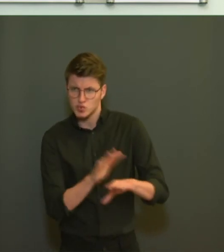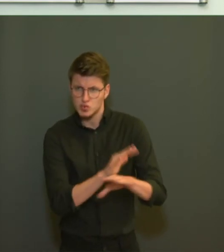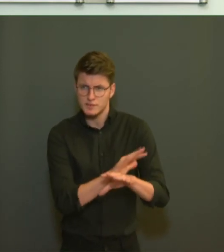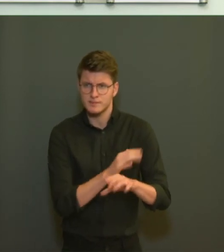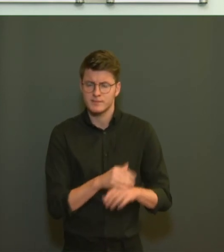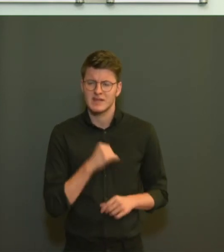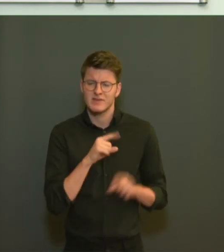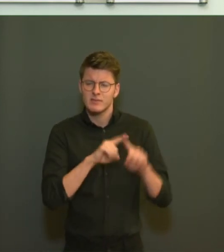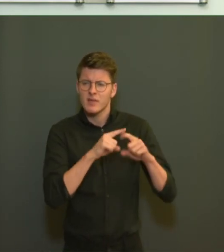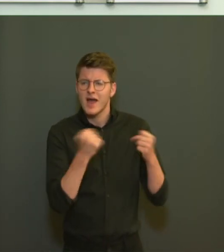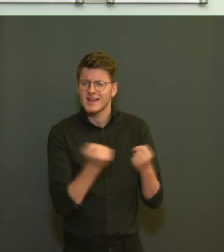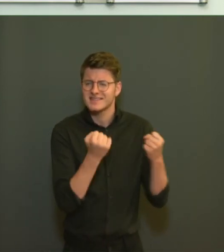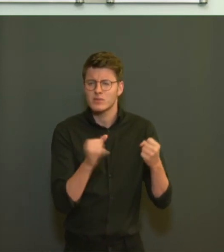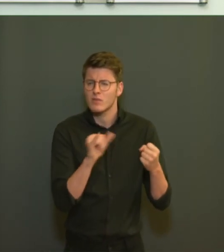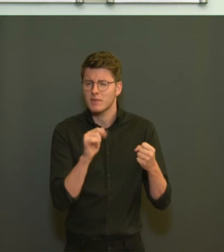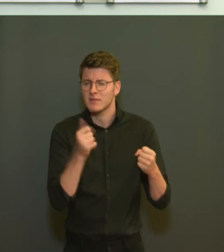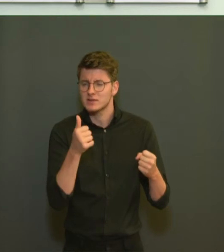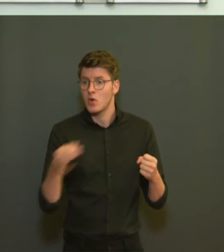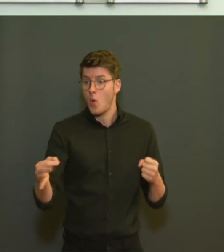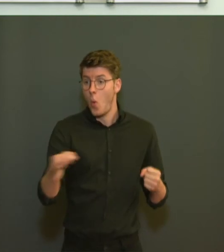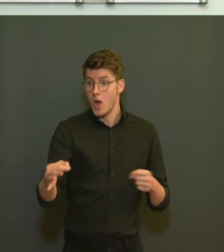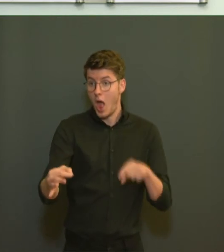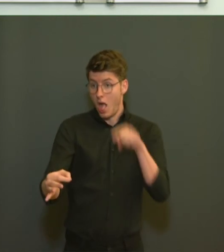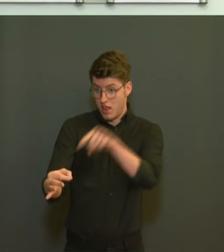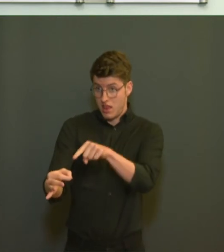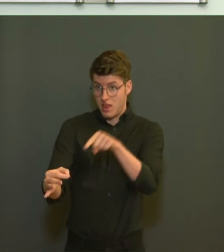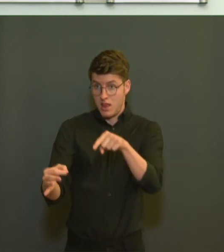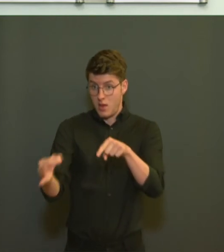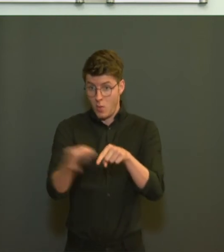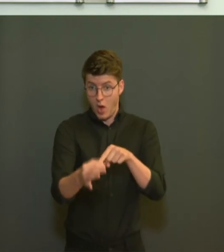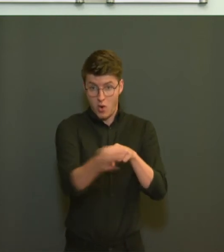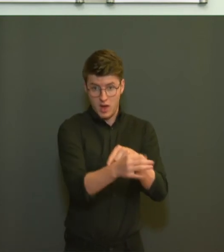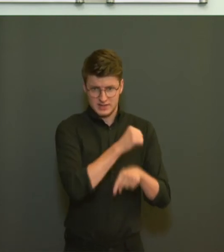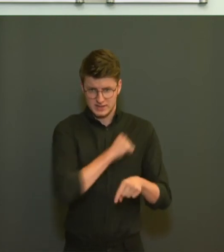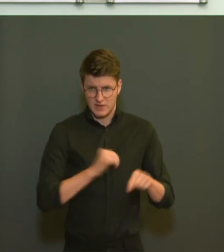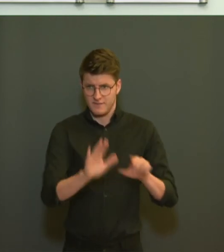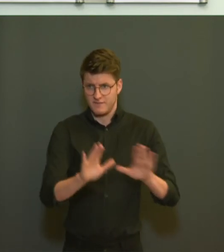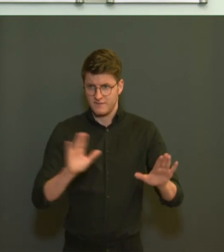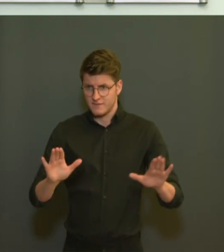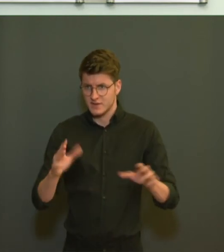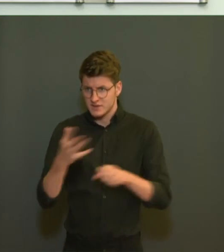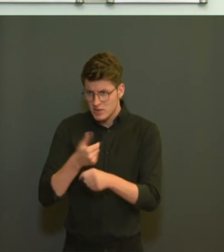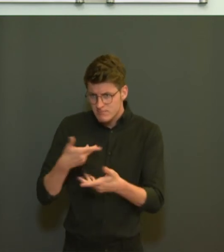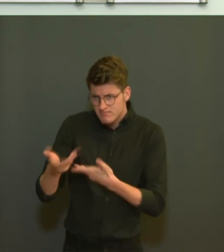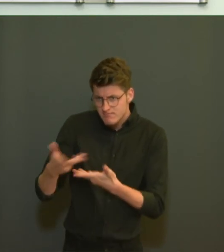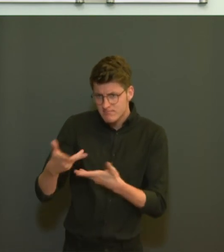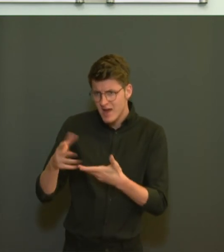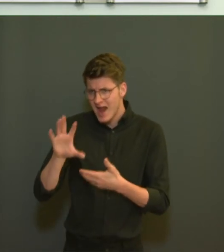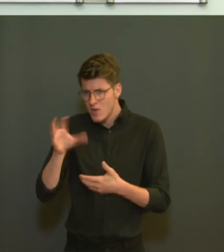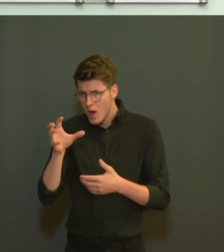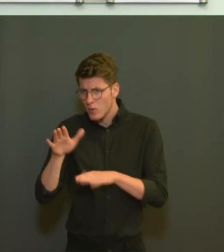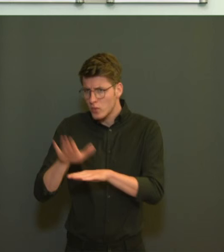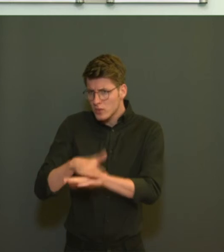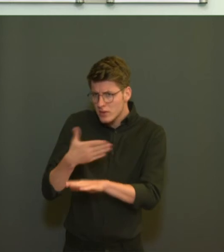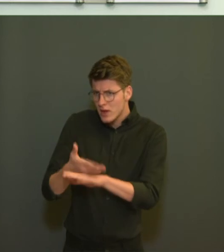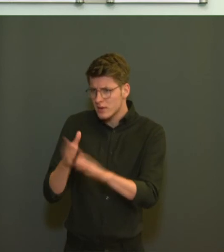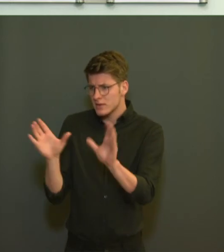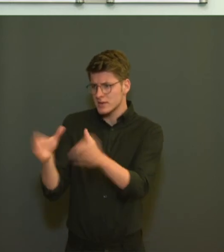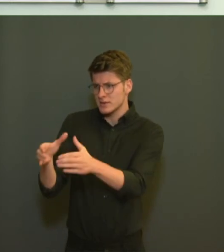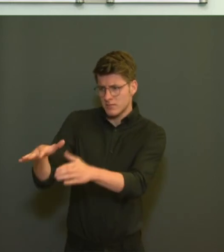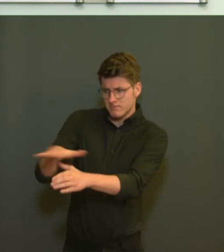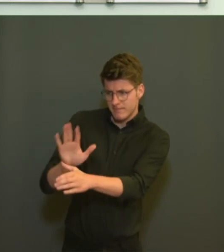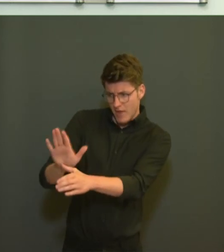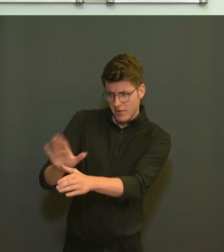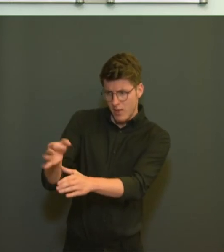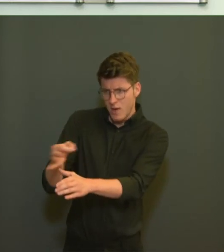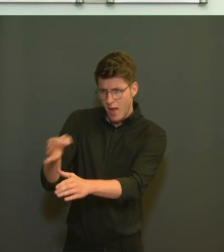mogelijk genomen in overleg met de regionale gezondheidsagentschappen en met bijzondere aandacht telkens voor de meest kwetsbare